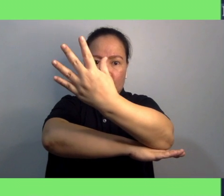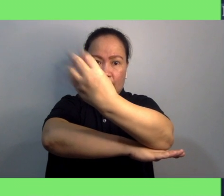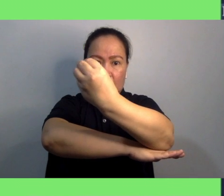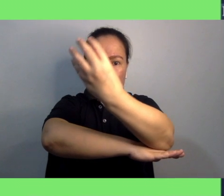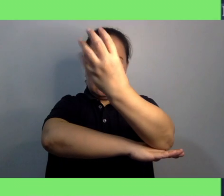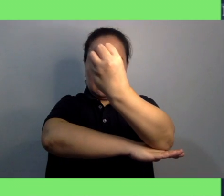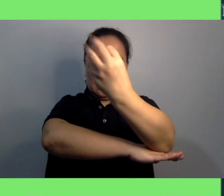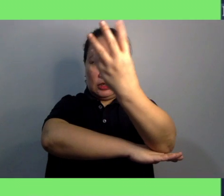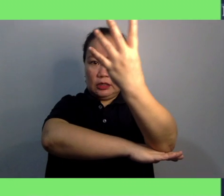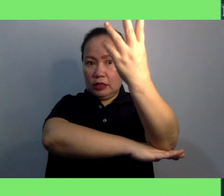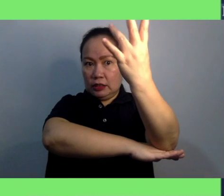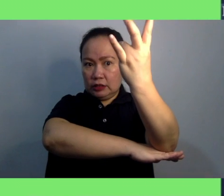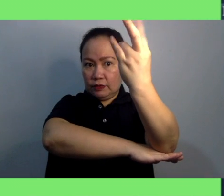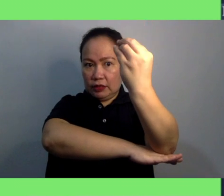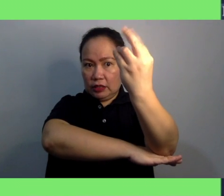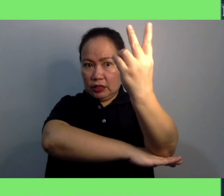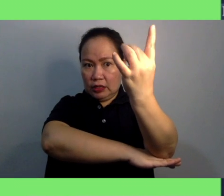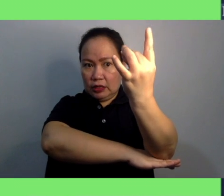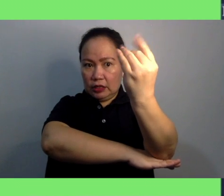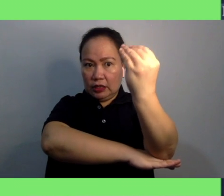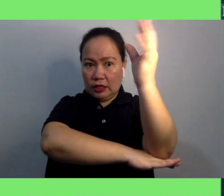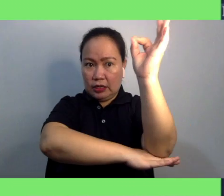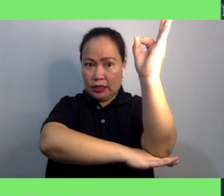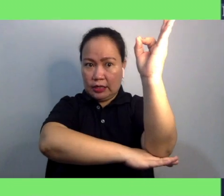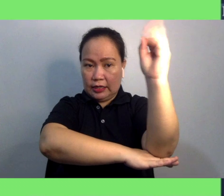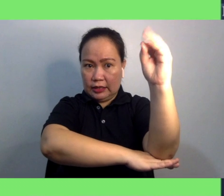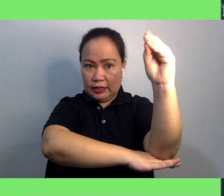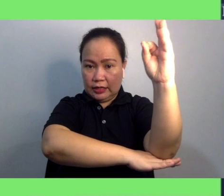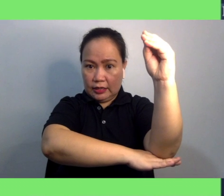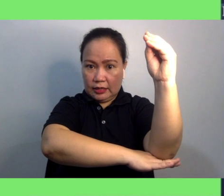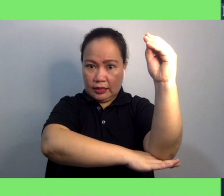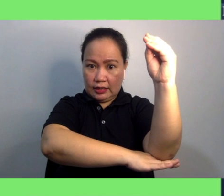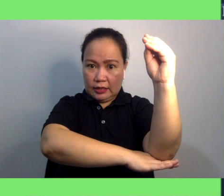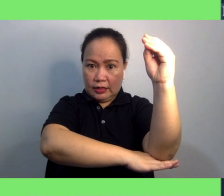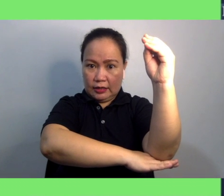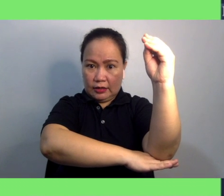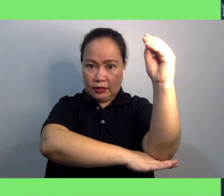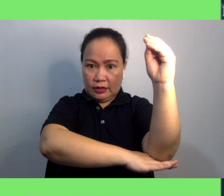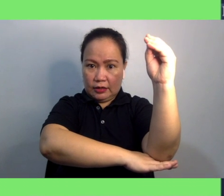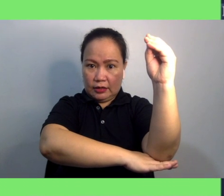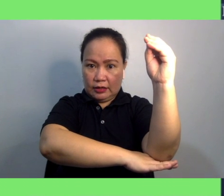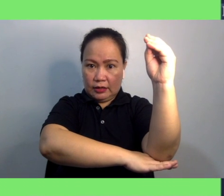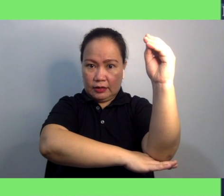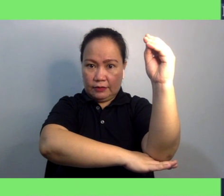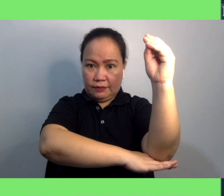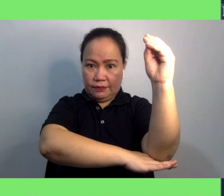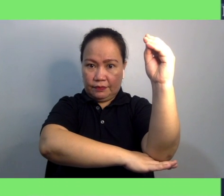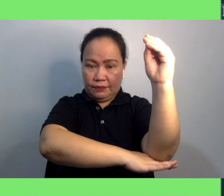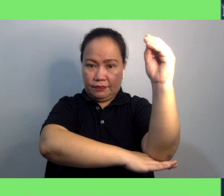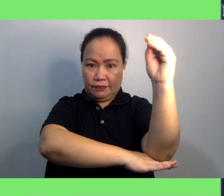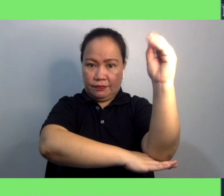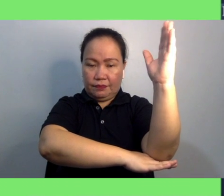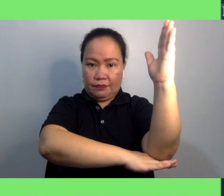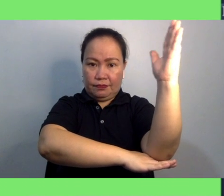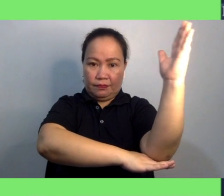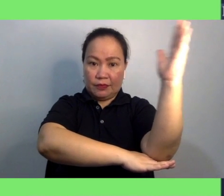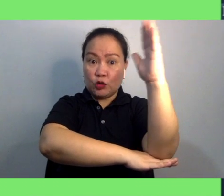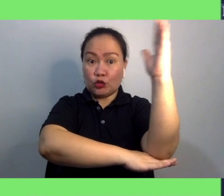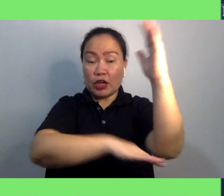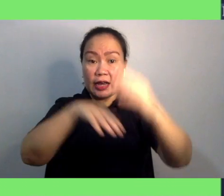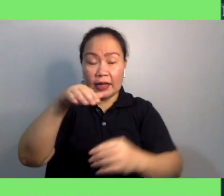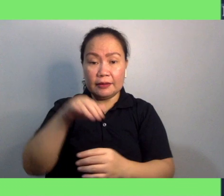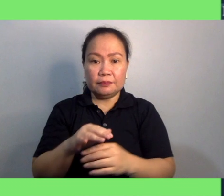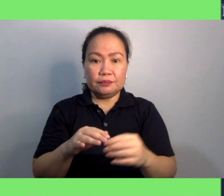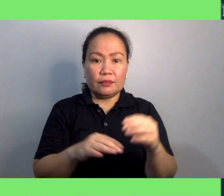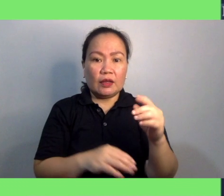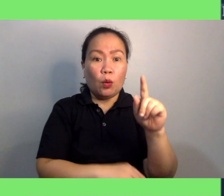titingin. Ito ay 110. Ito ha, yung maliit na number dito. 110, ito ay 120. So, ito